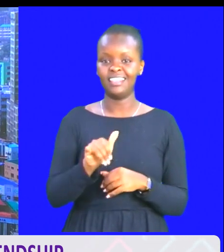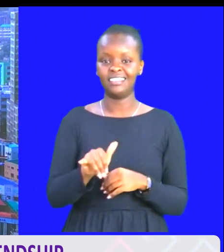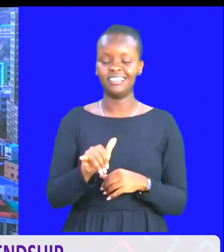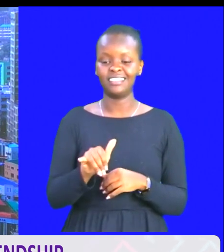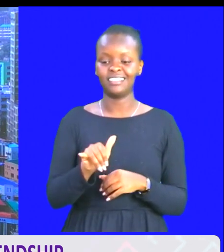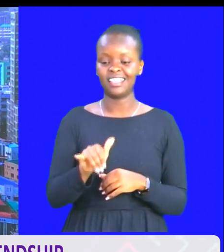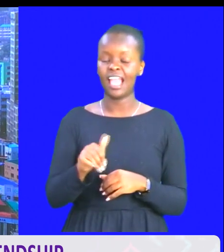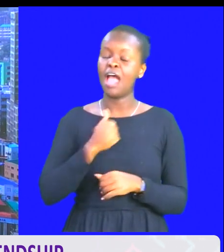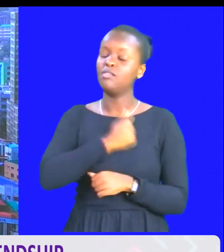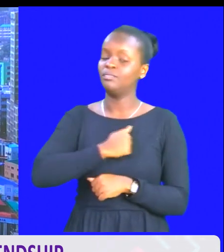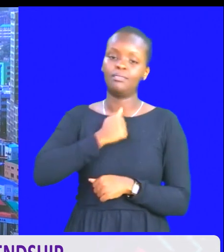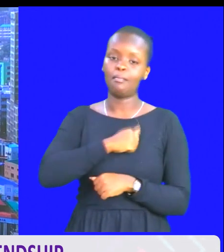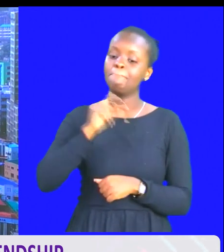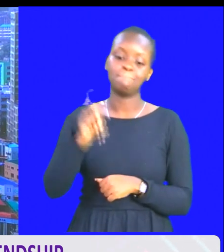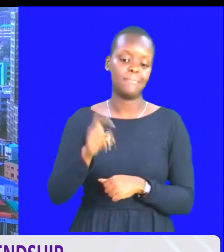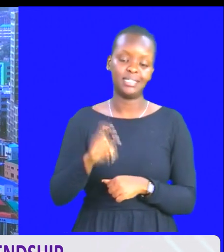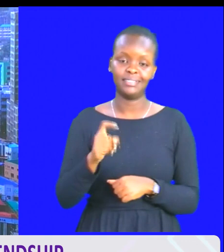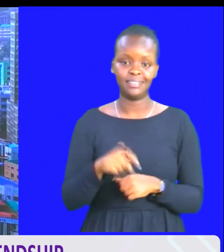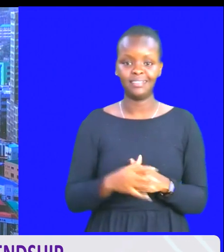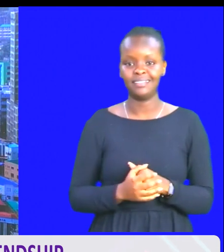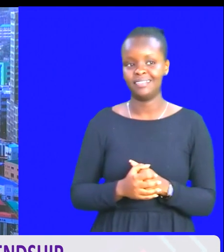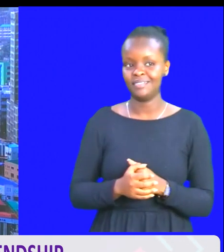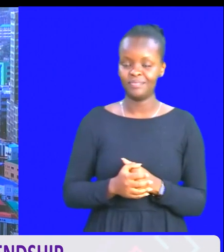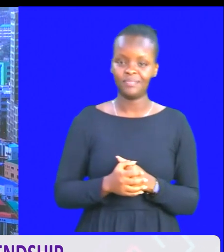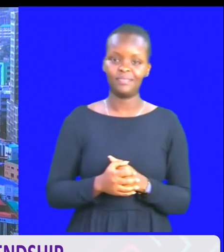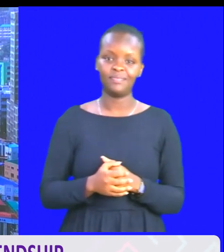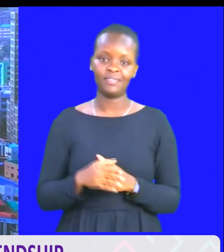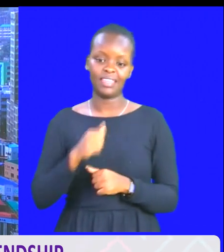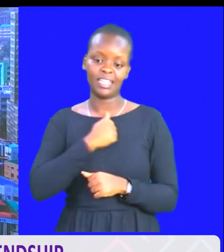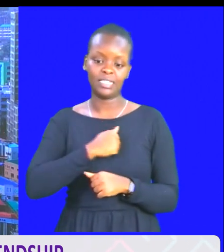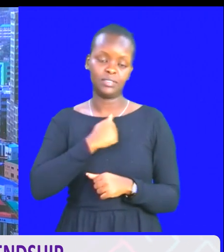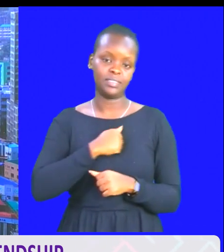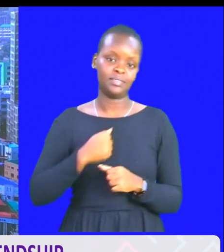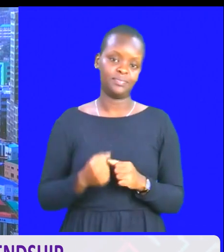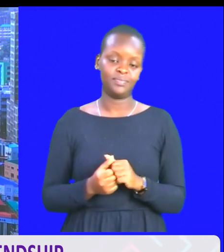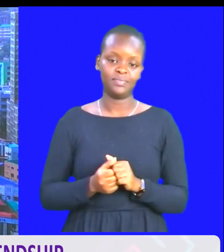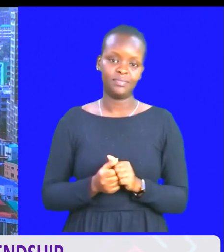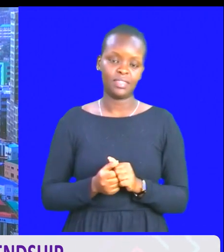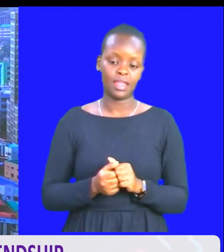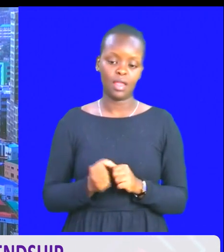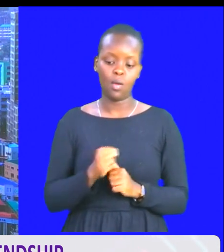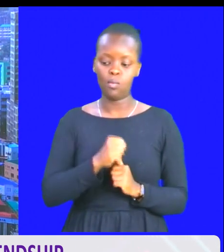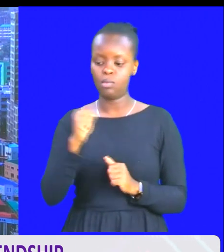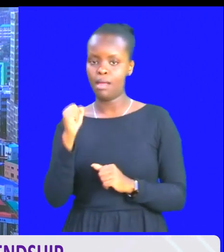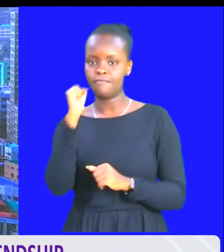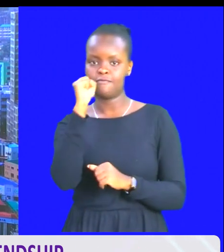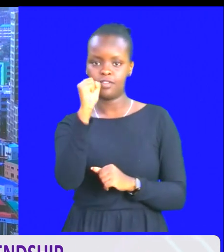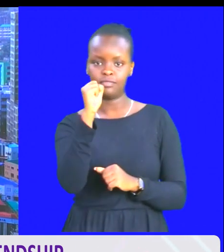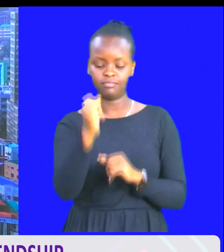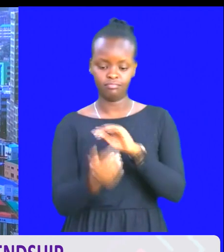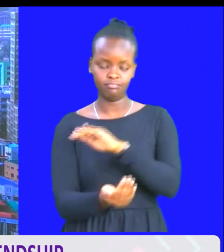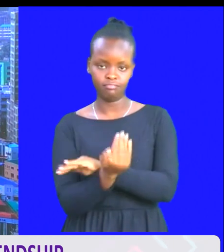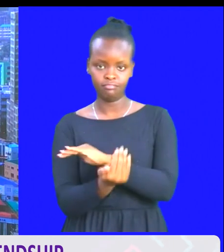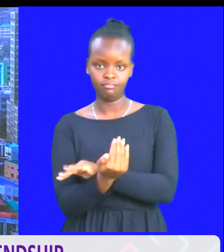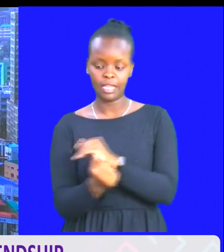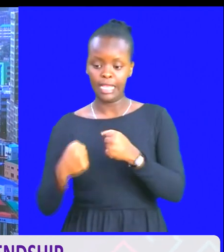jo, kama na cheki. Hiza, unajua? Pia ni ile motivation. Kwanza tuseme umeamka 5 in the morning. Right. The first challenge